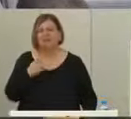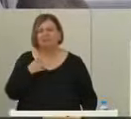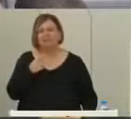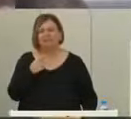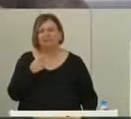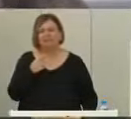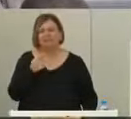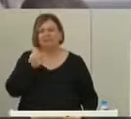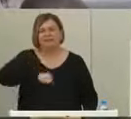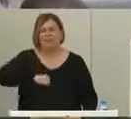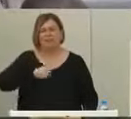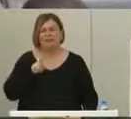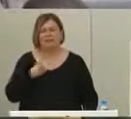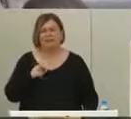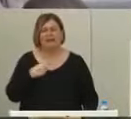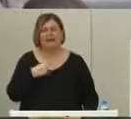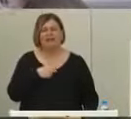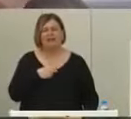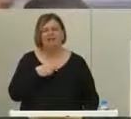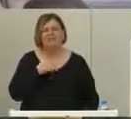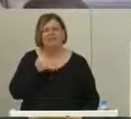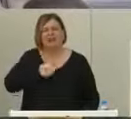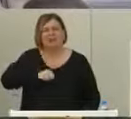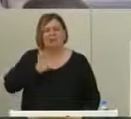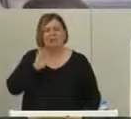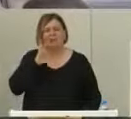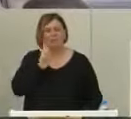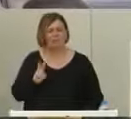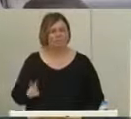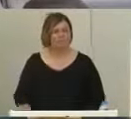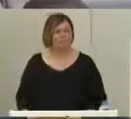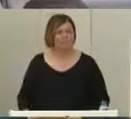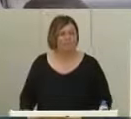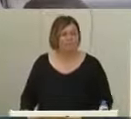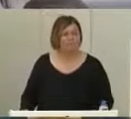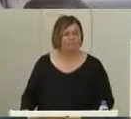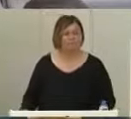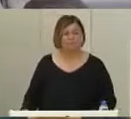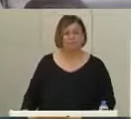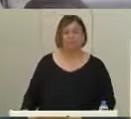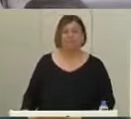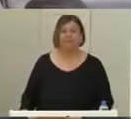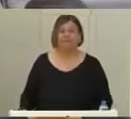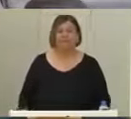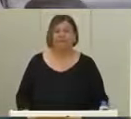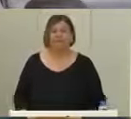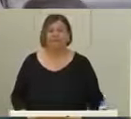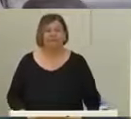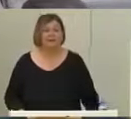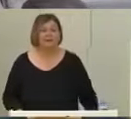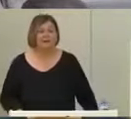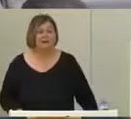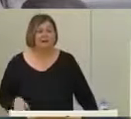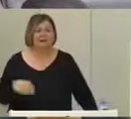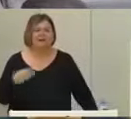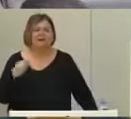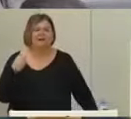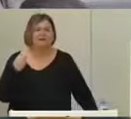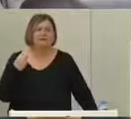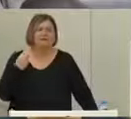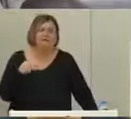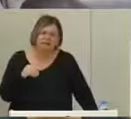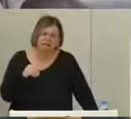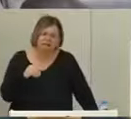ihanet ediliyor. Aşkta ihanet var diyorum. İhanet satan tabii